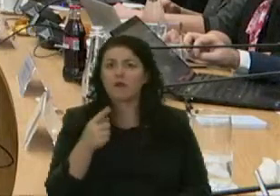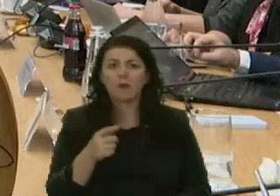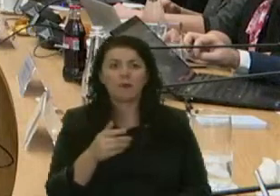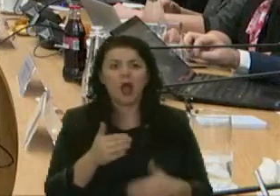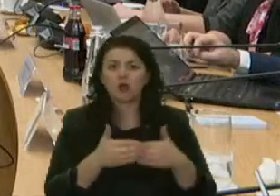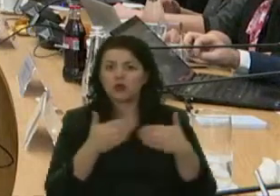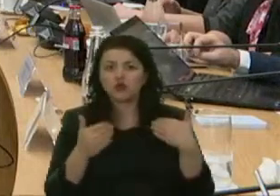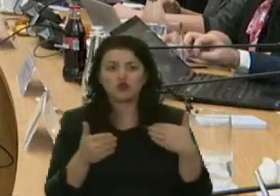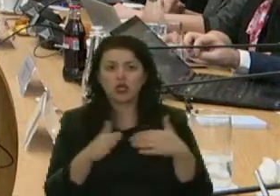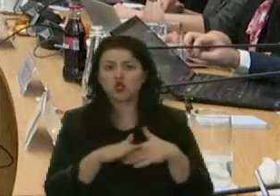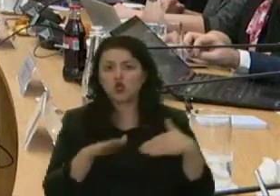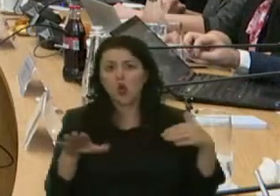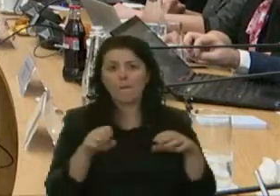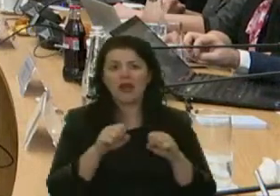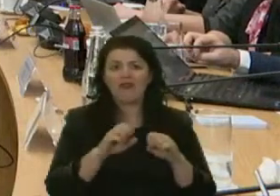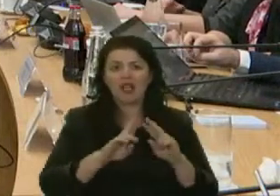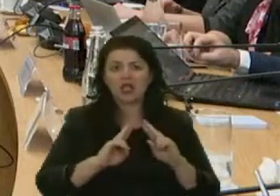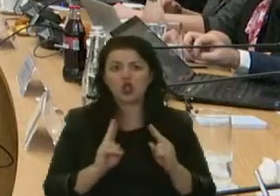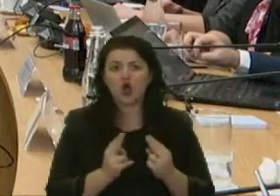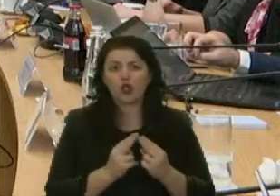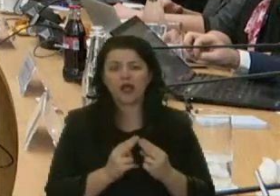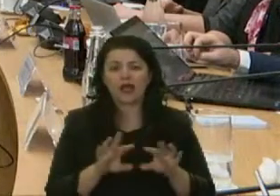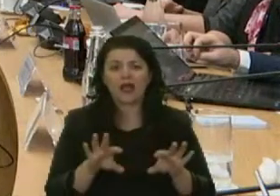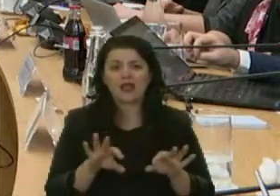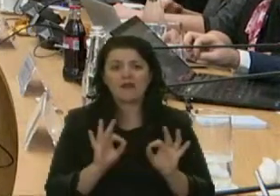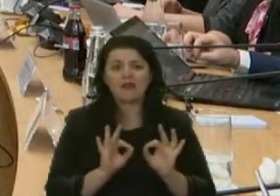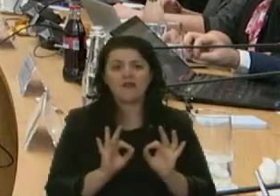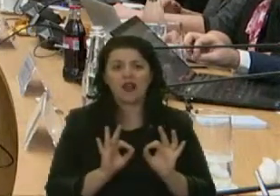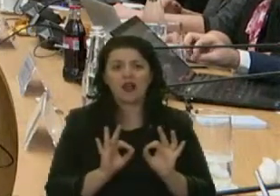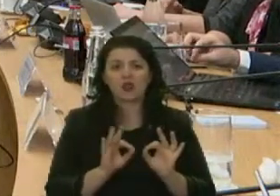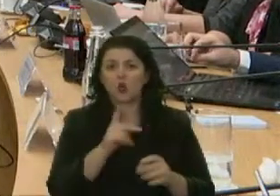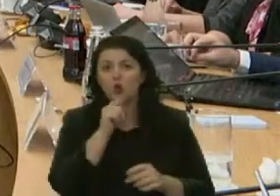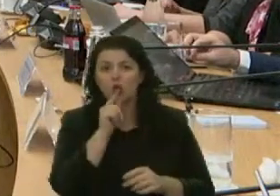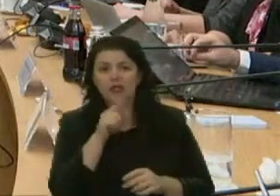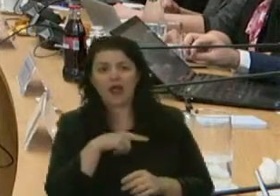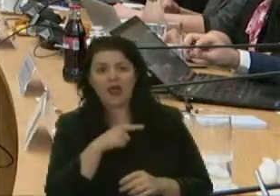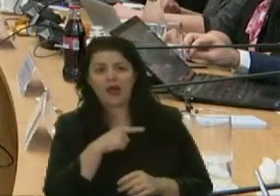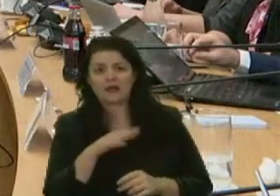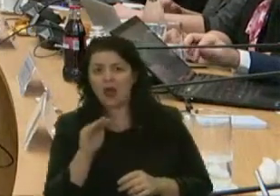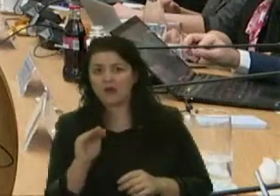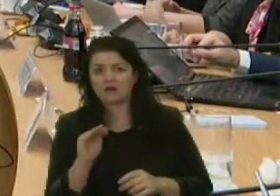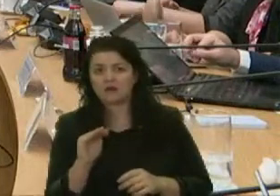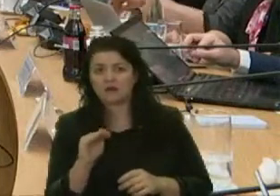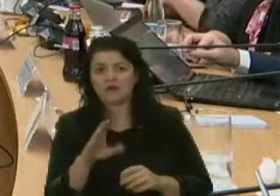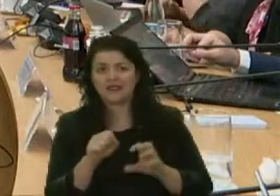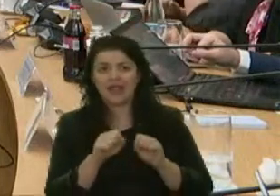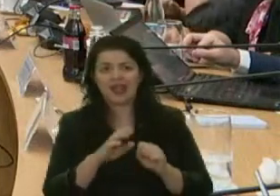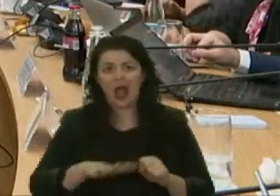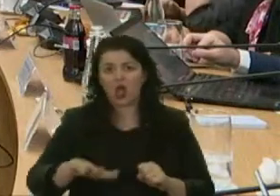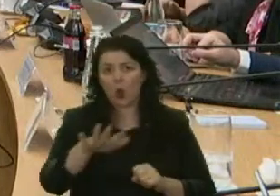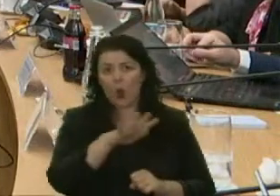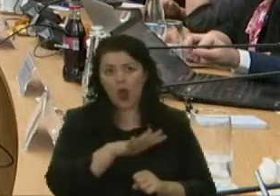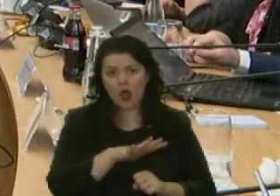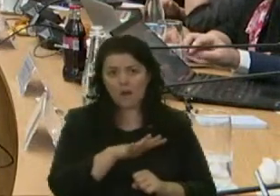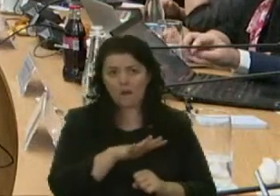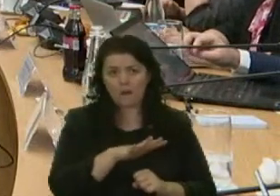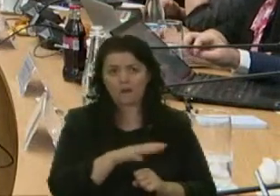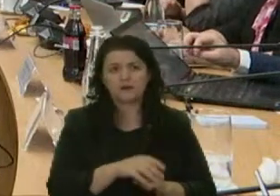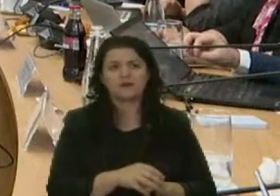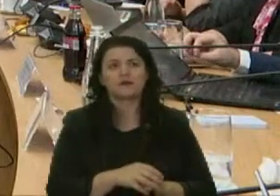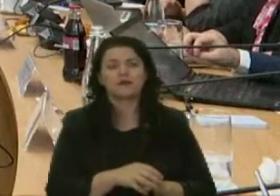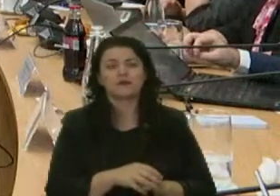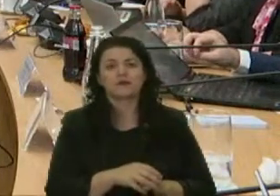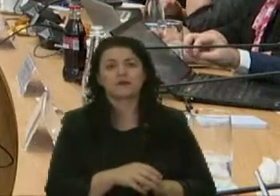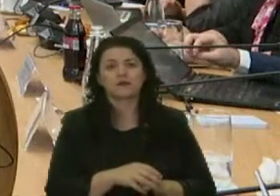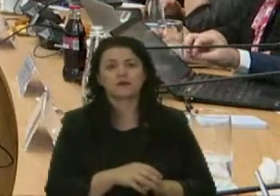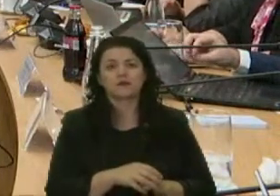urmă ce suprafață totală Am identificat Unde este situat terenul Da da